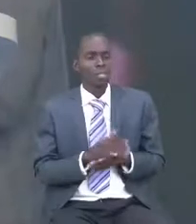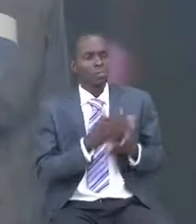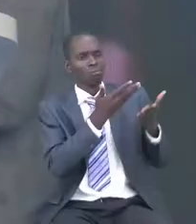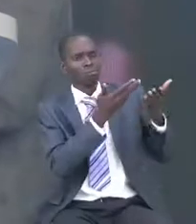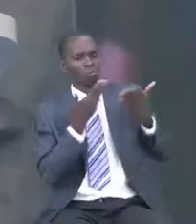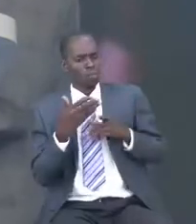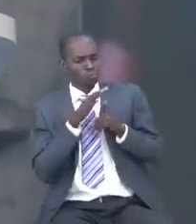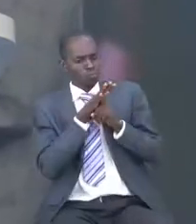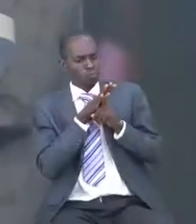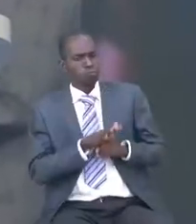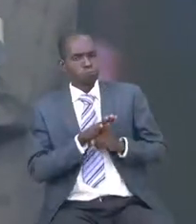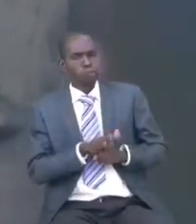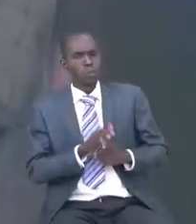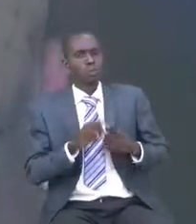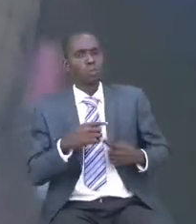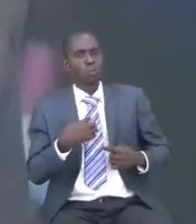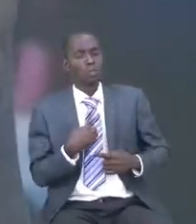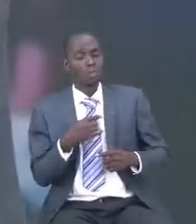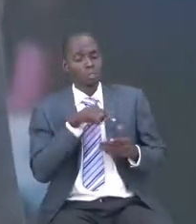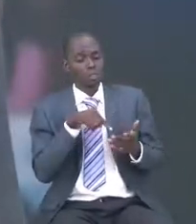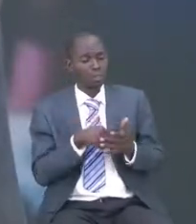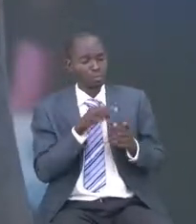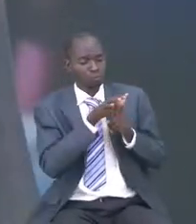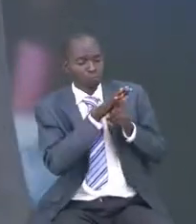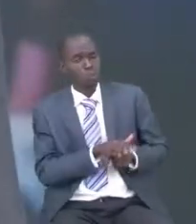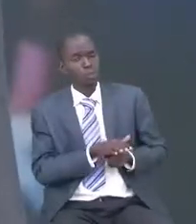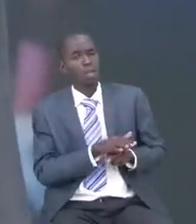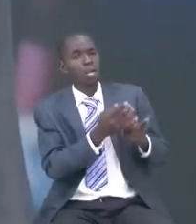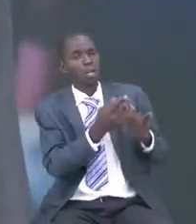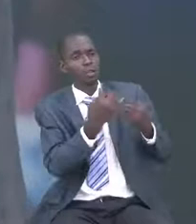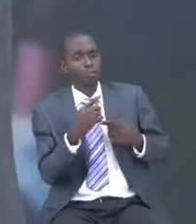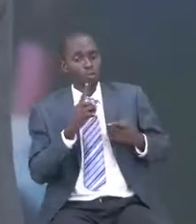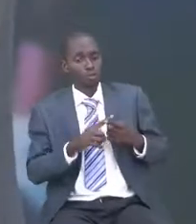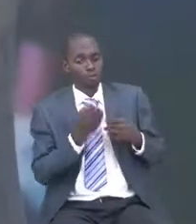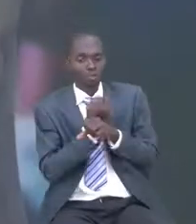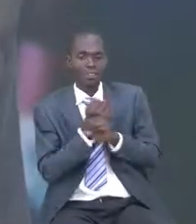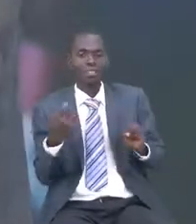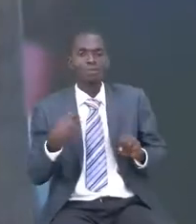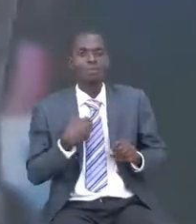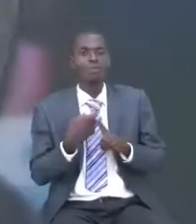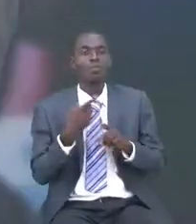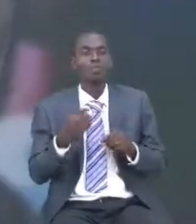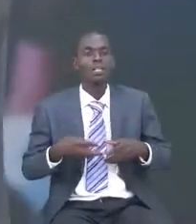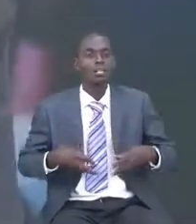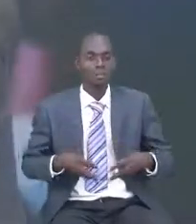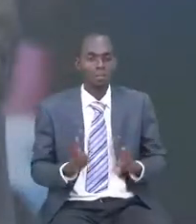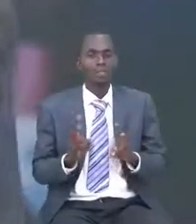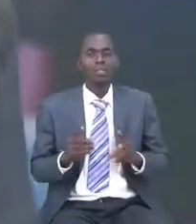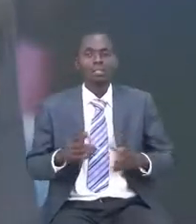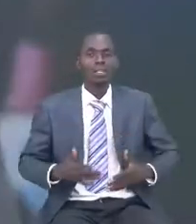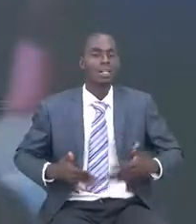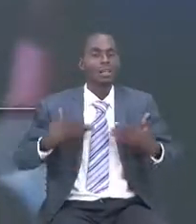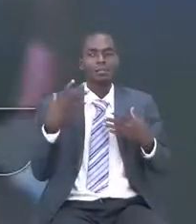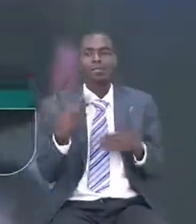cette pression est venue pour me délivrer d'une vie de médiocrité, d'une vie